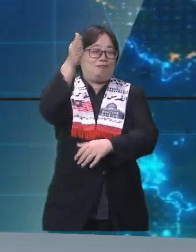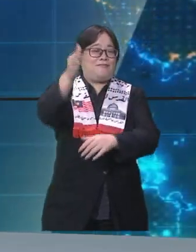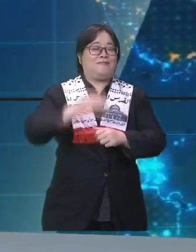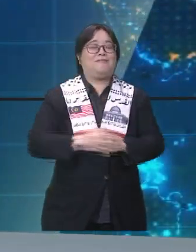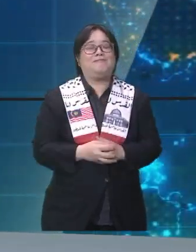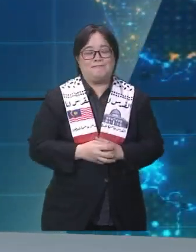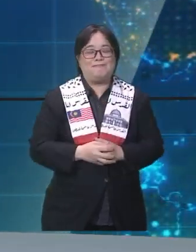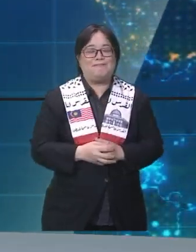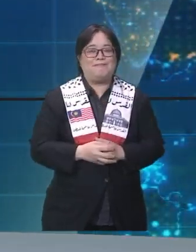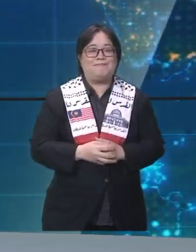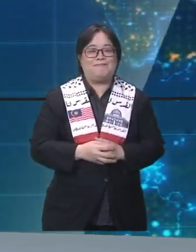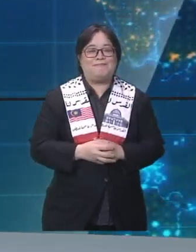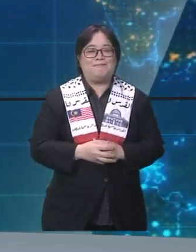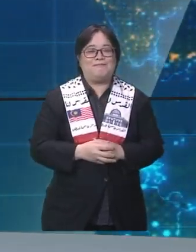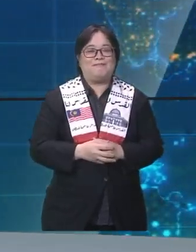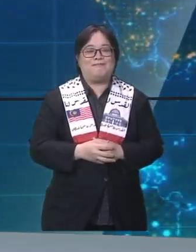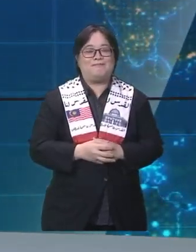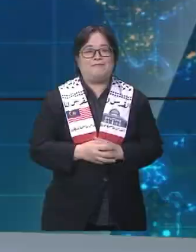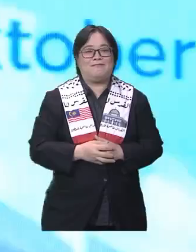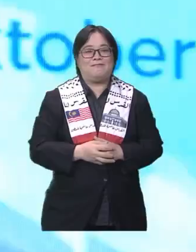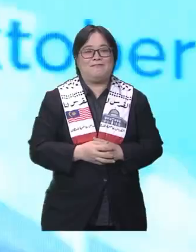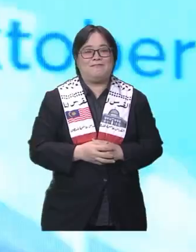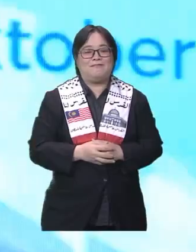tenaga pada masa depan